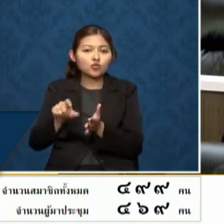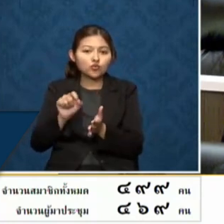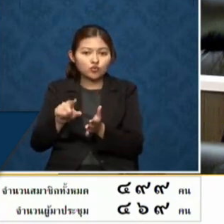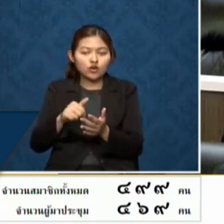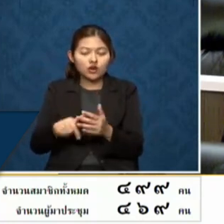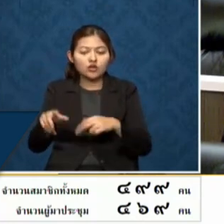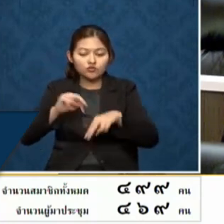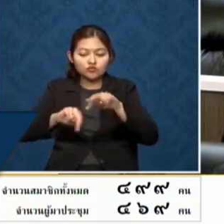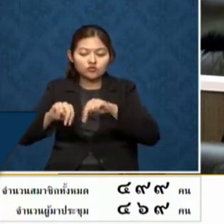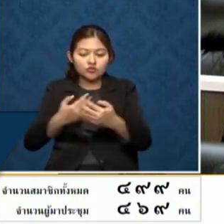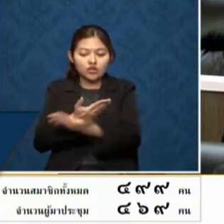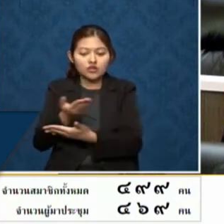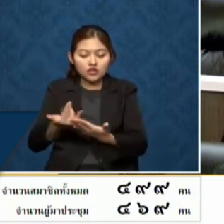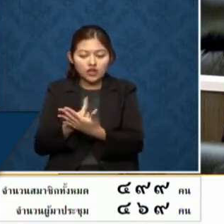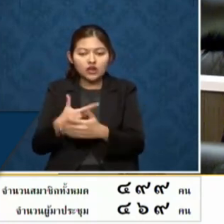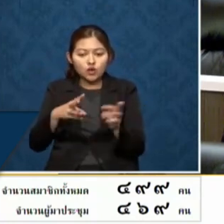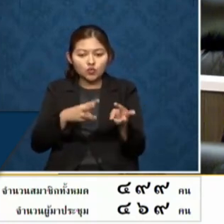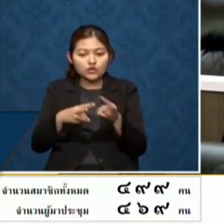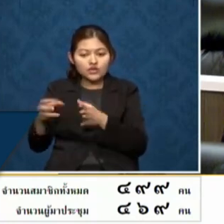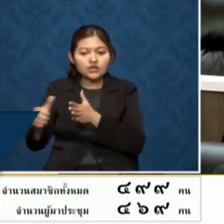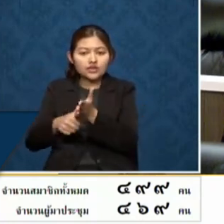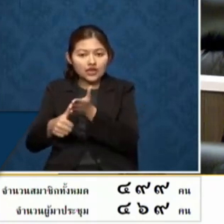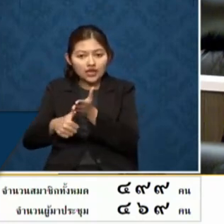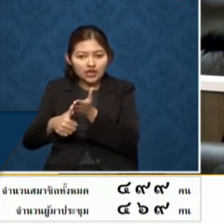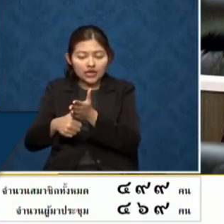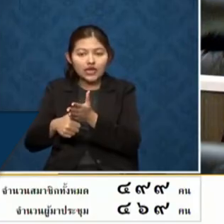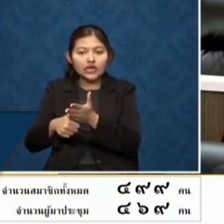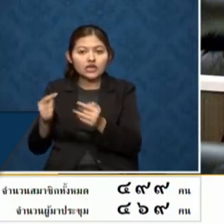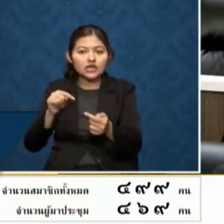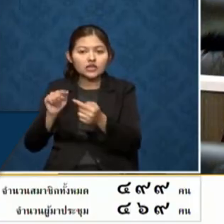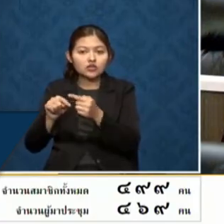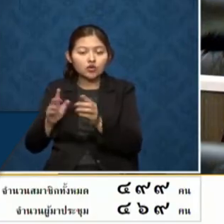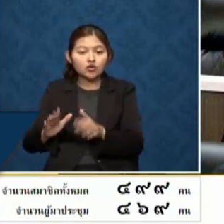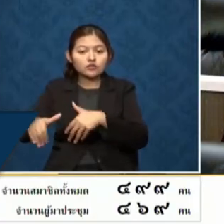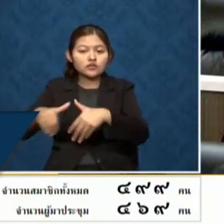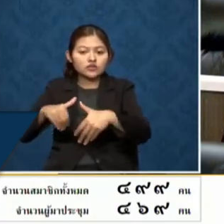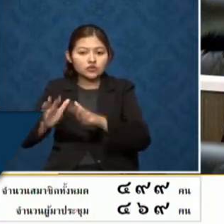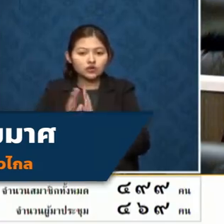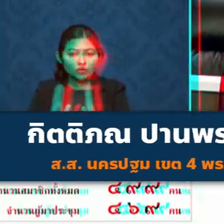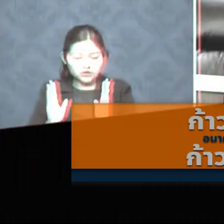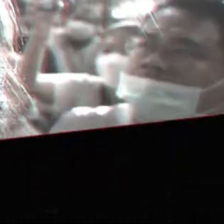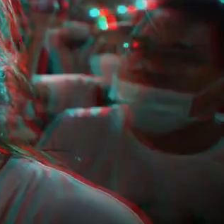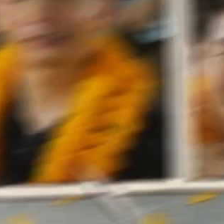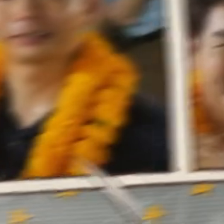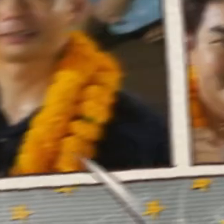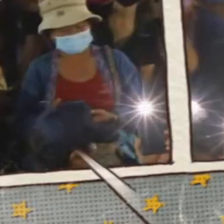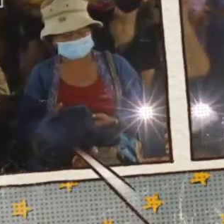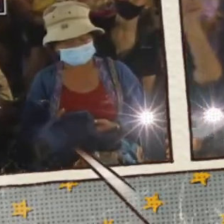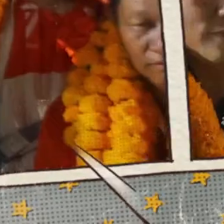ถึงศึกษาร่วมกันและหาทางออกแล้วก็เพื่อพ่อแม่พี่น้องของประชาชนนะครับขอบคุณ